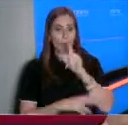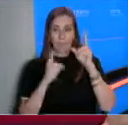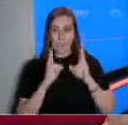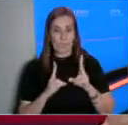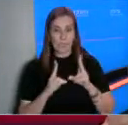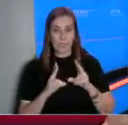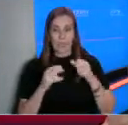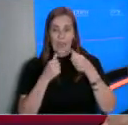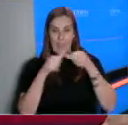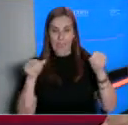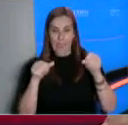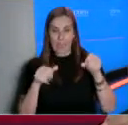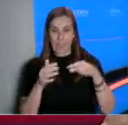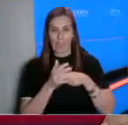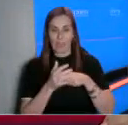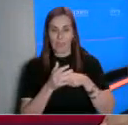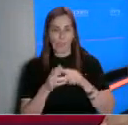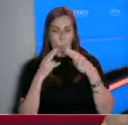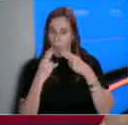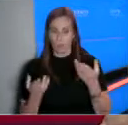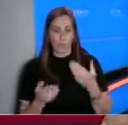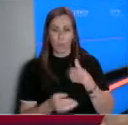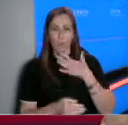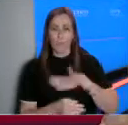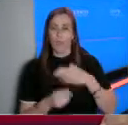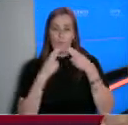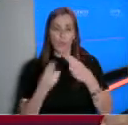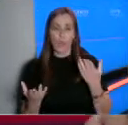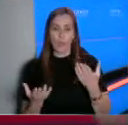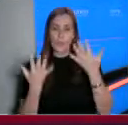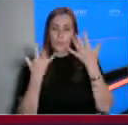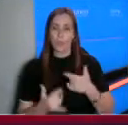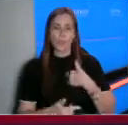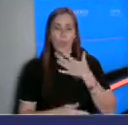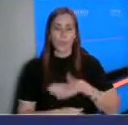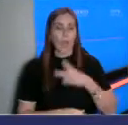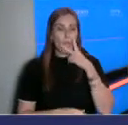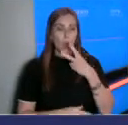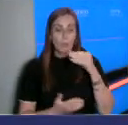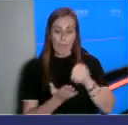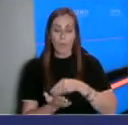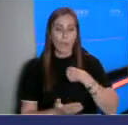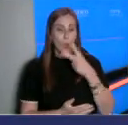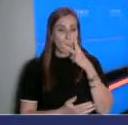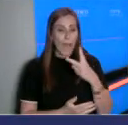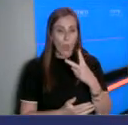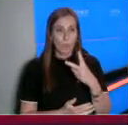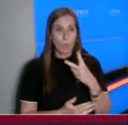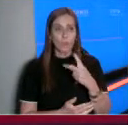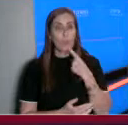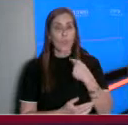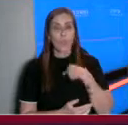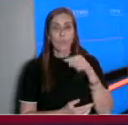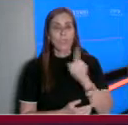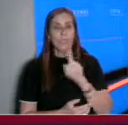הפסקתי לתייג אותו, את ההדאי הזה. הוא לא יענה. אני רוצה תשובות על סטטיסטיקה. אני רוצה לראות הנתונים. אני רוצה לראות... שיגידו